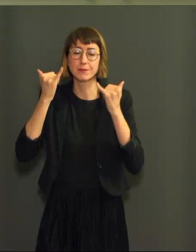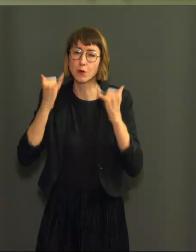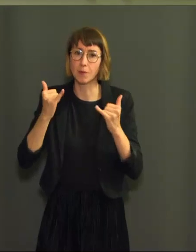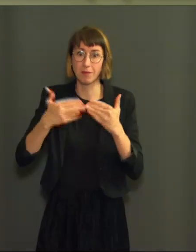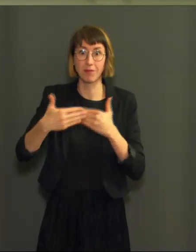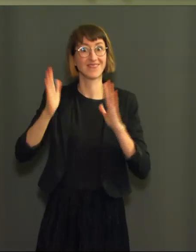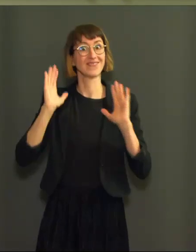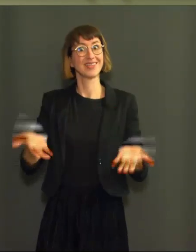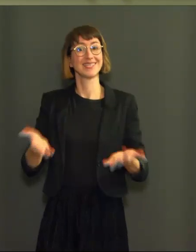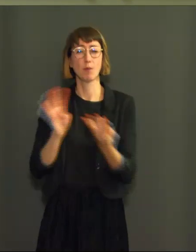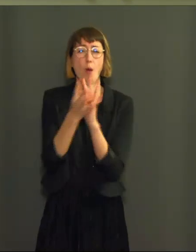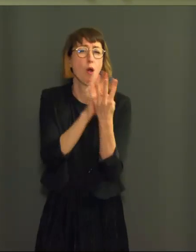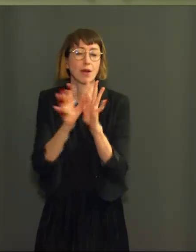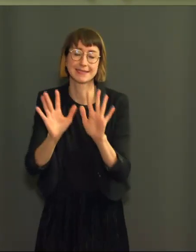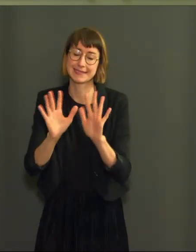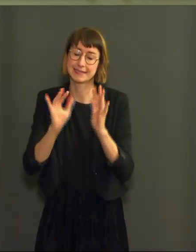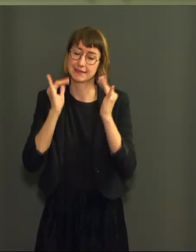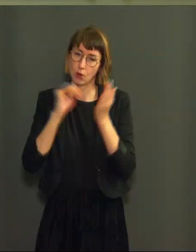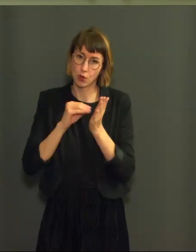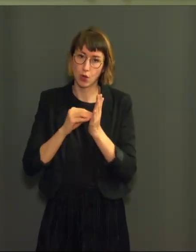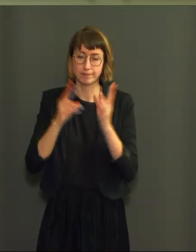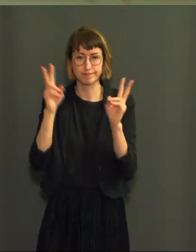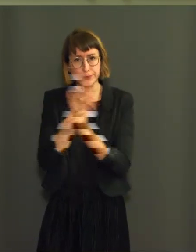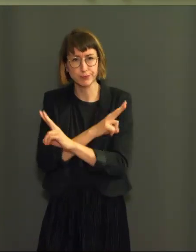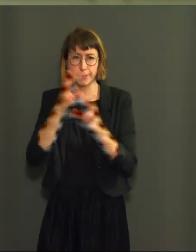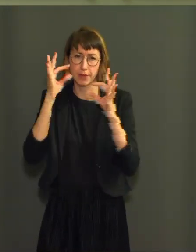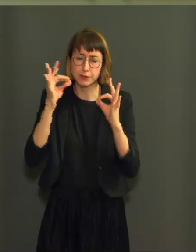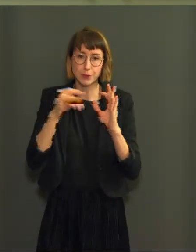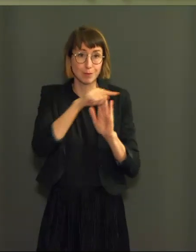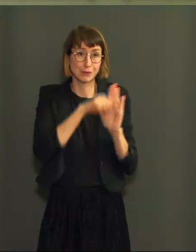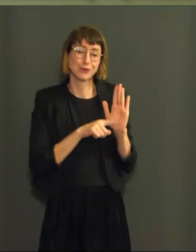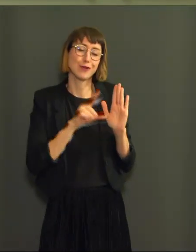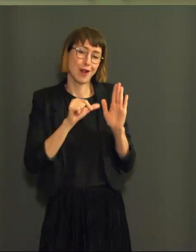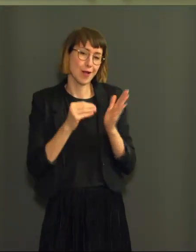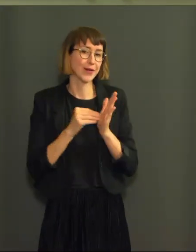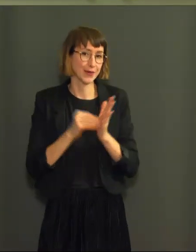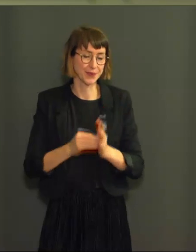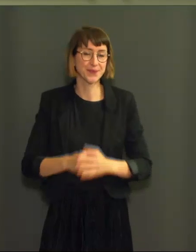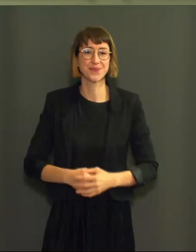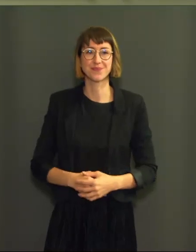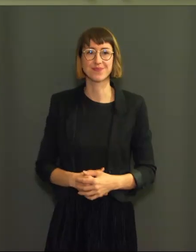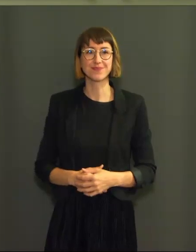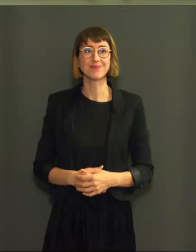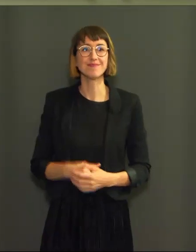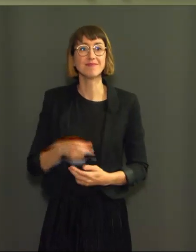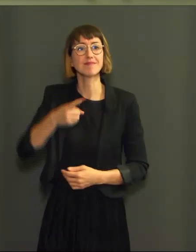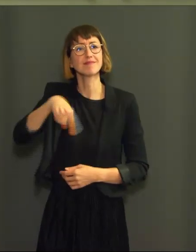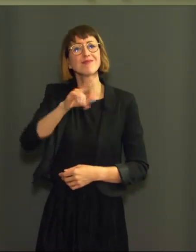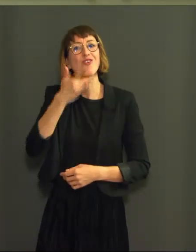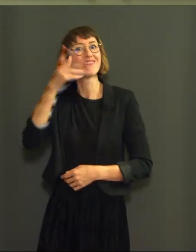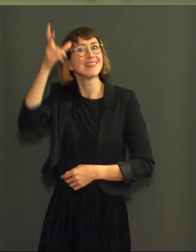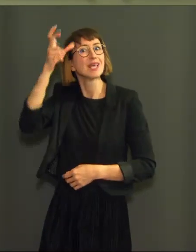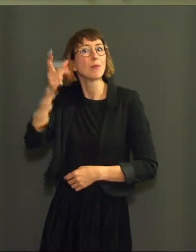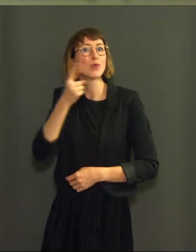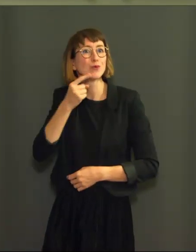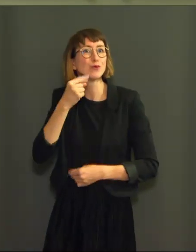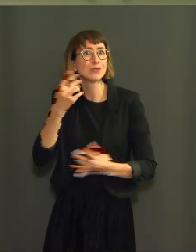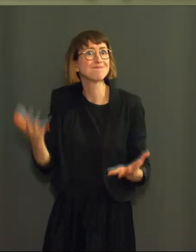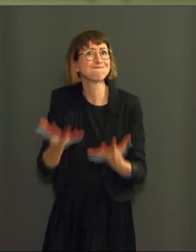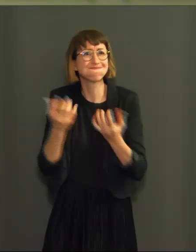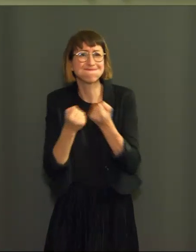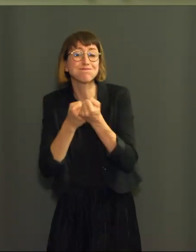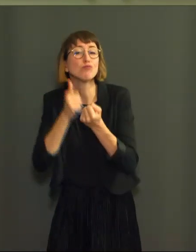Rouges. Si vous comptez soutenir notre équipe nationale demain ou dans les jours à venir, faites-le en toute sécurité et gardez à l'esprit